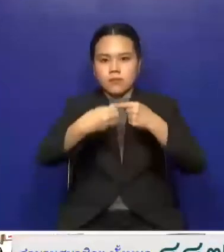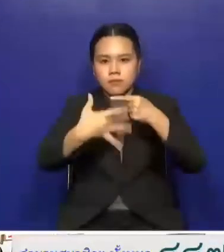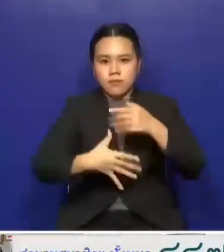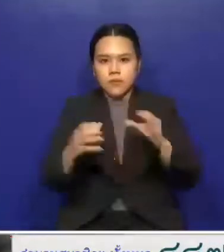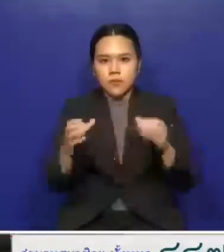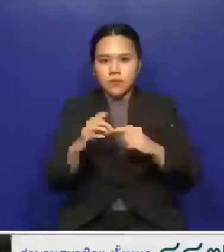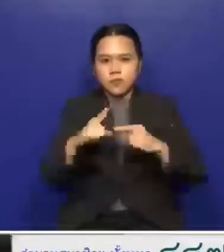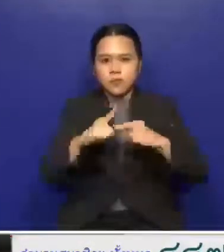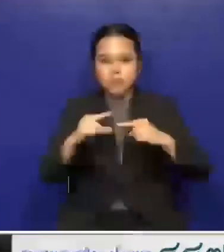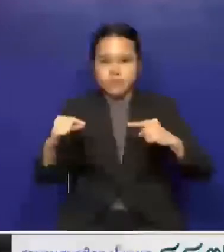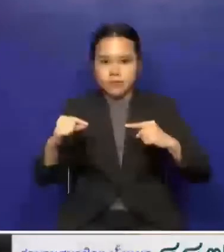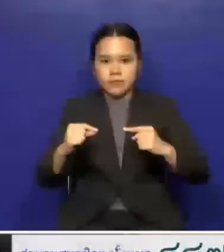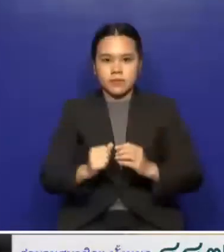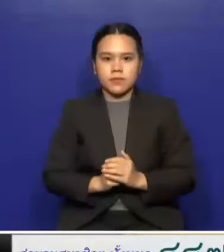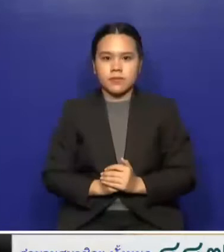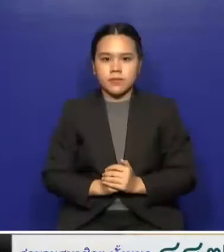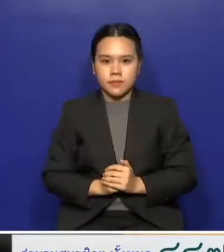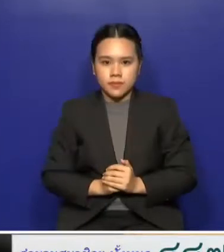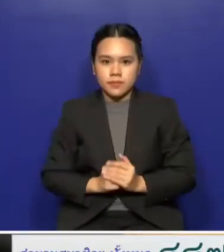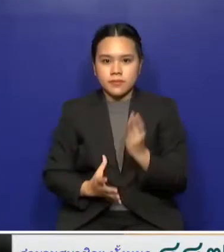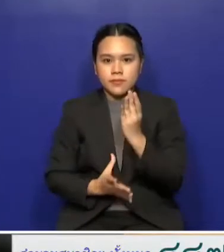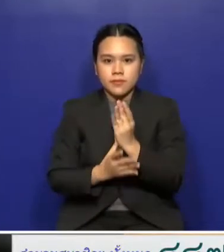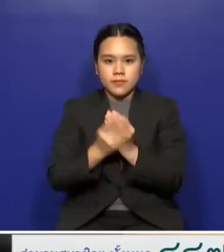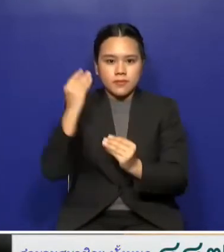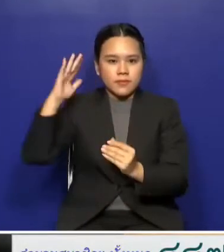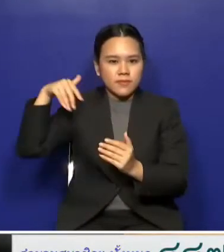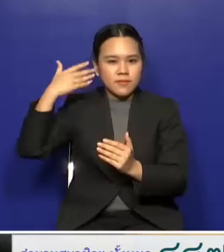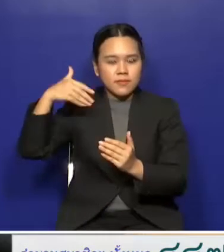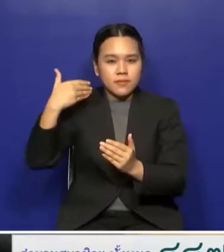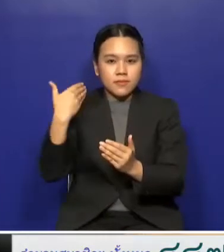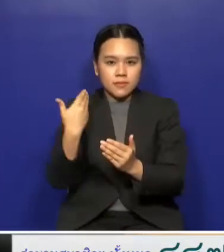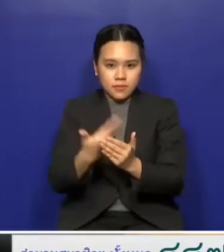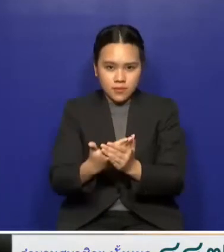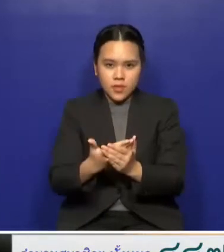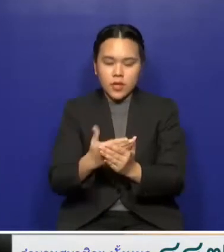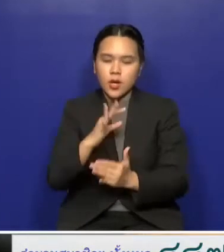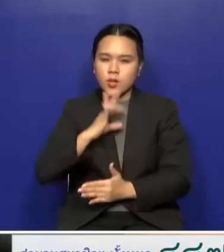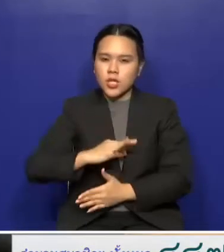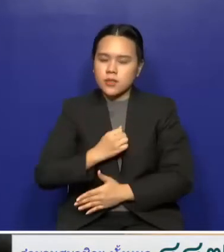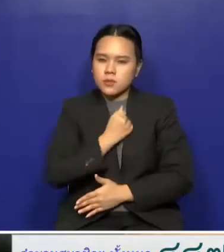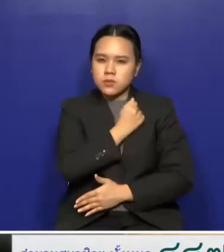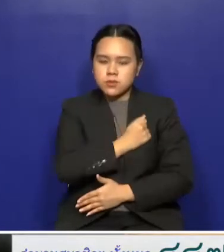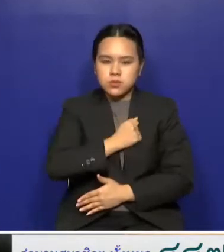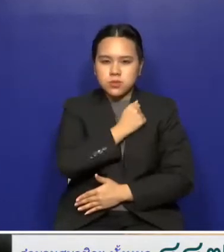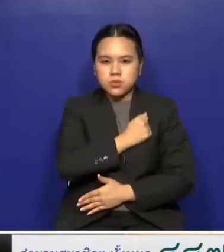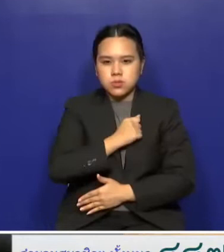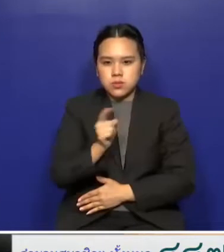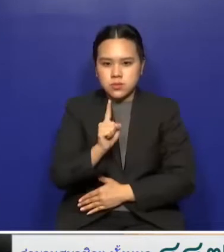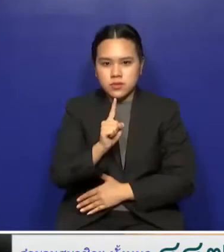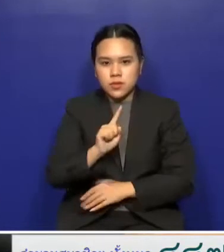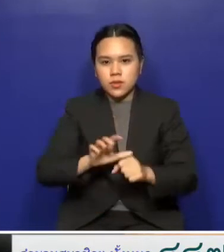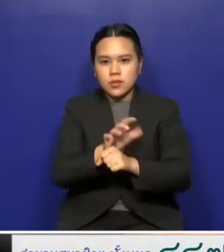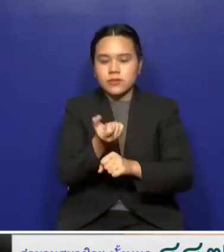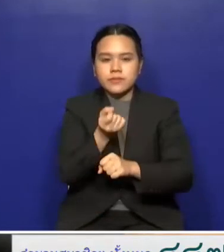ไกลตลอดทั้งสัปดาห์ที่ผ่านมาน่าเสียใจเป็นอย่างยิ่งครับที่เกิดการระบาดของโควิด